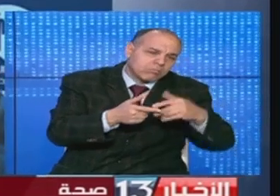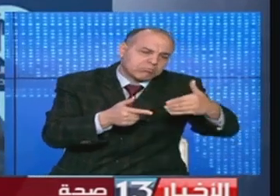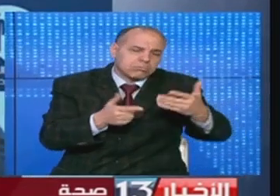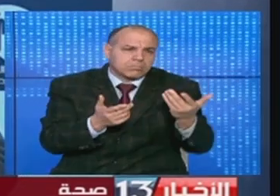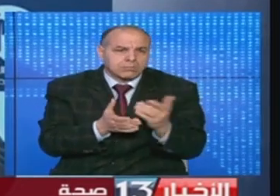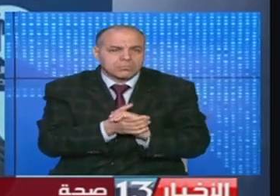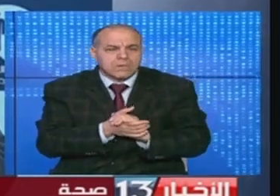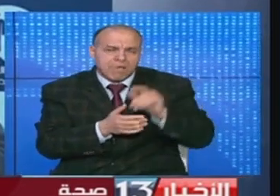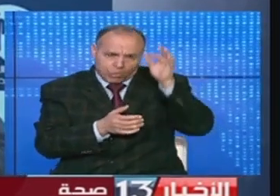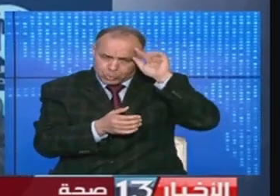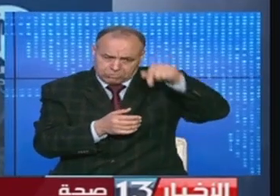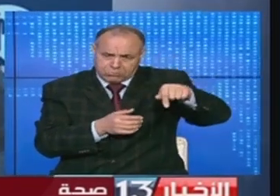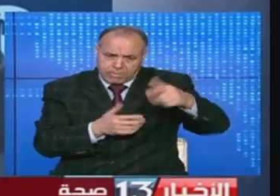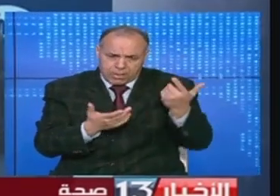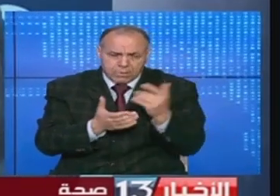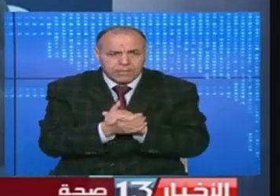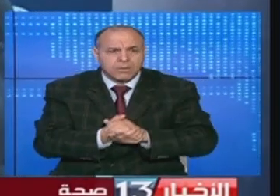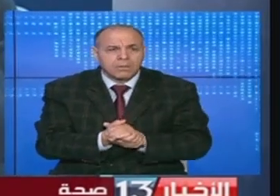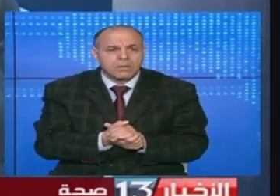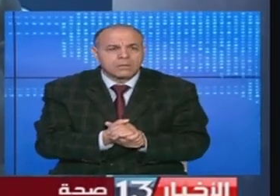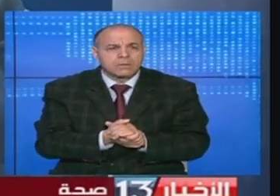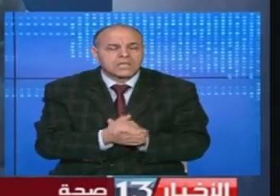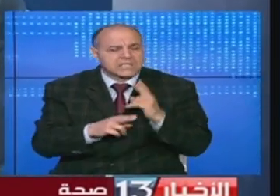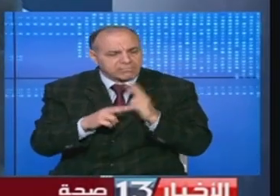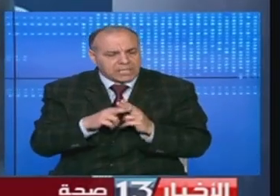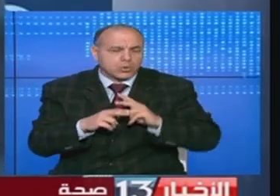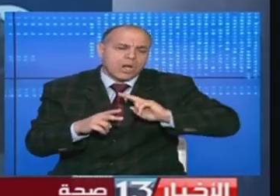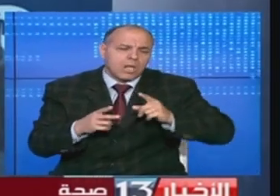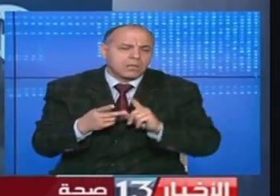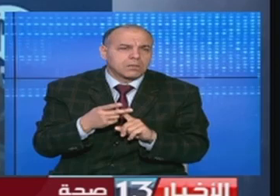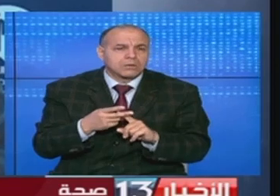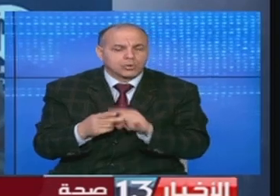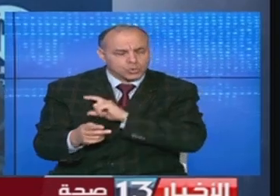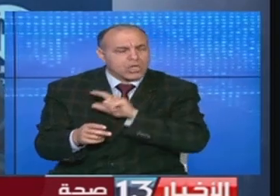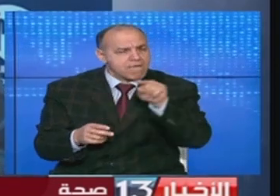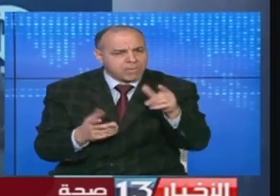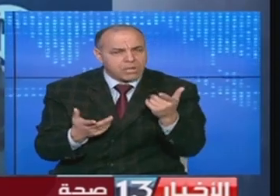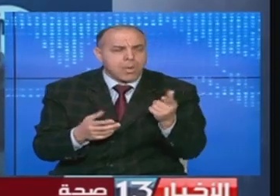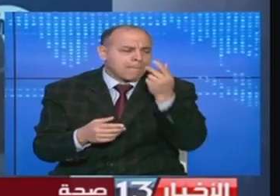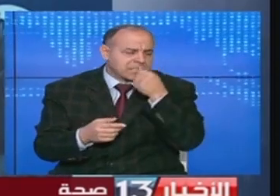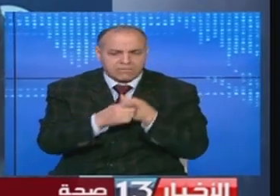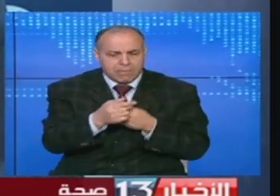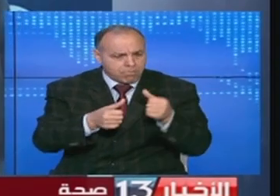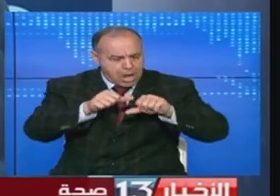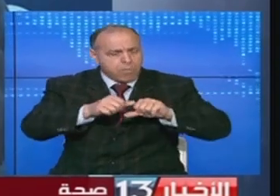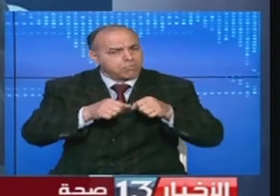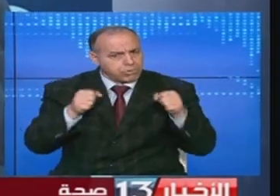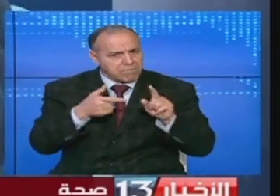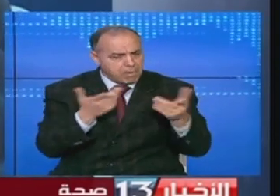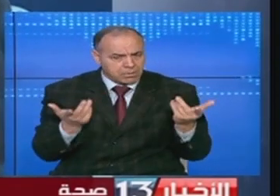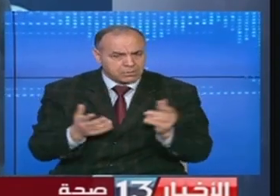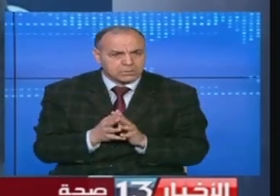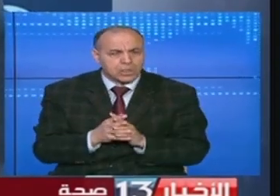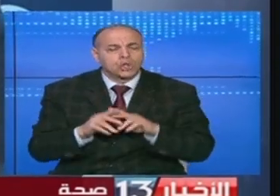اه الموجودين في اه اه اه في سوسه والا في المخابر اللي هي